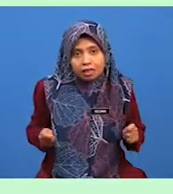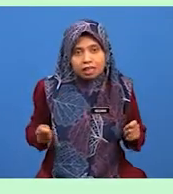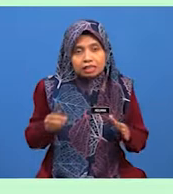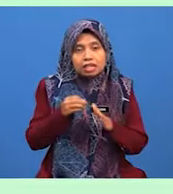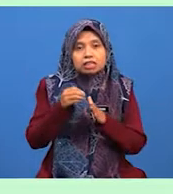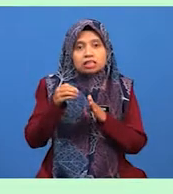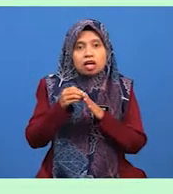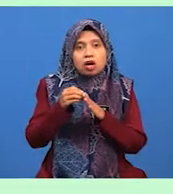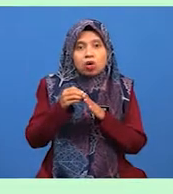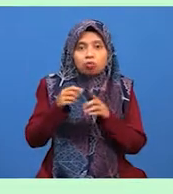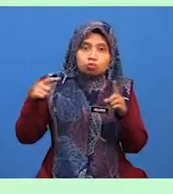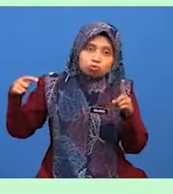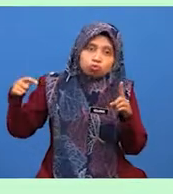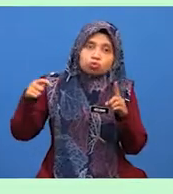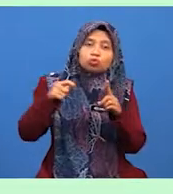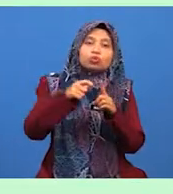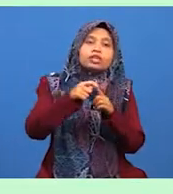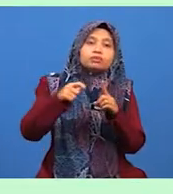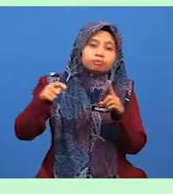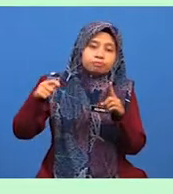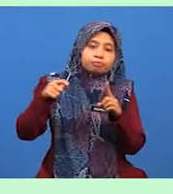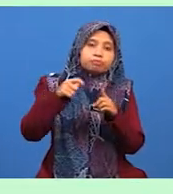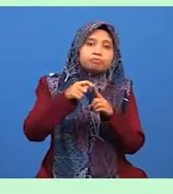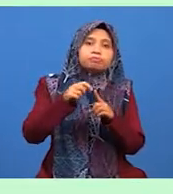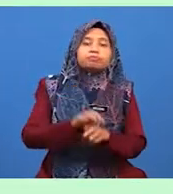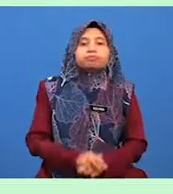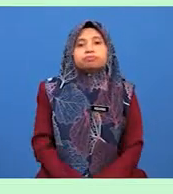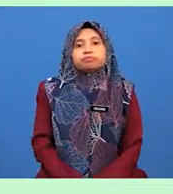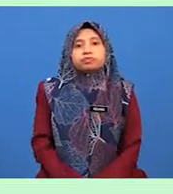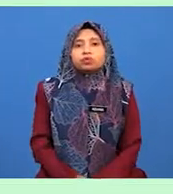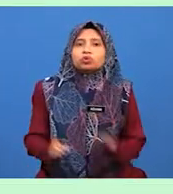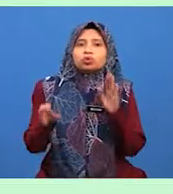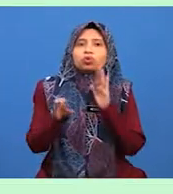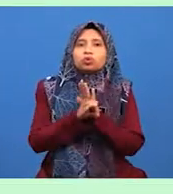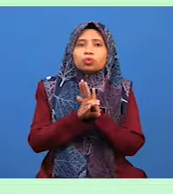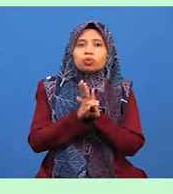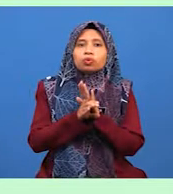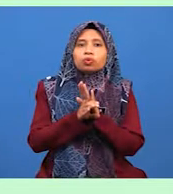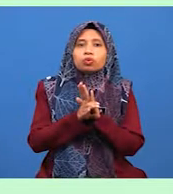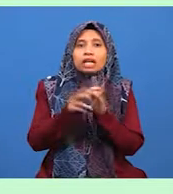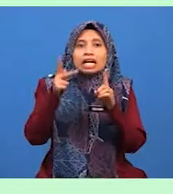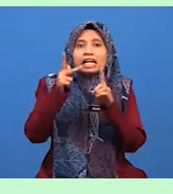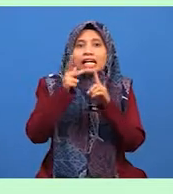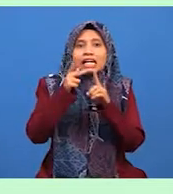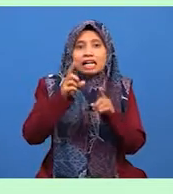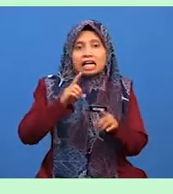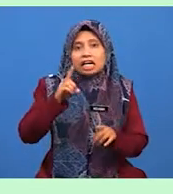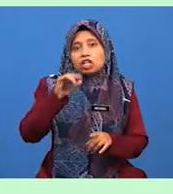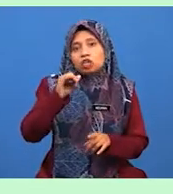tempat atau arah yang dituju. Contohnya ke